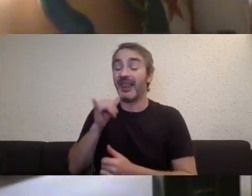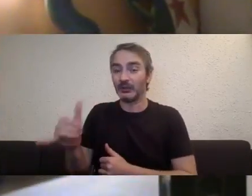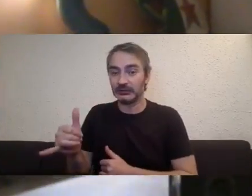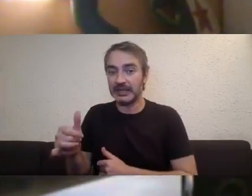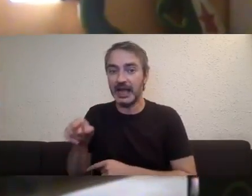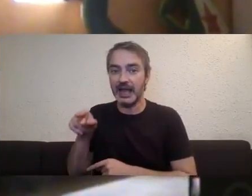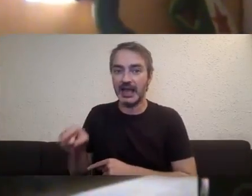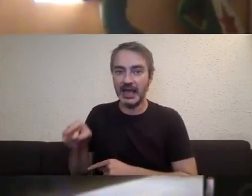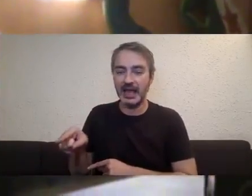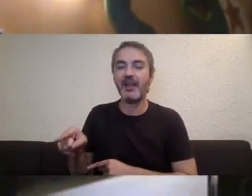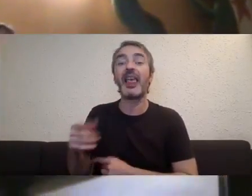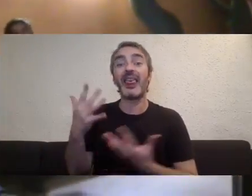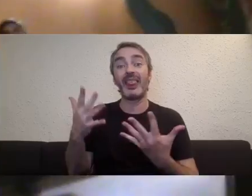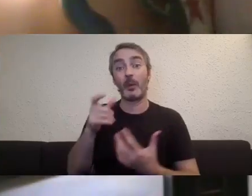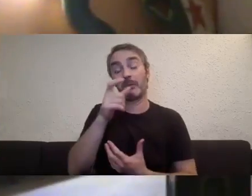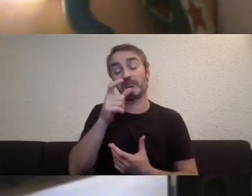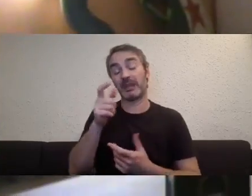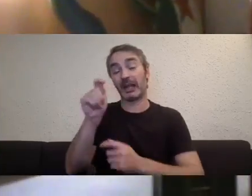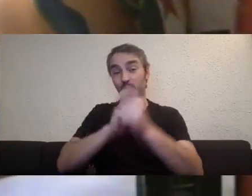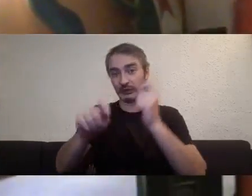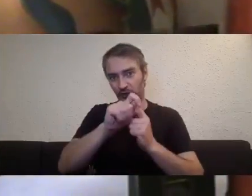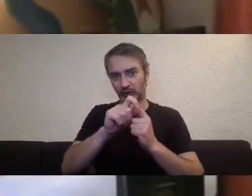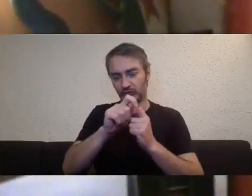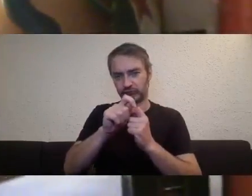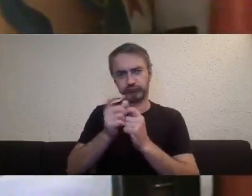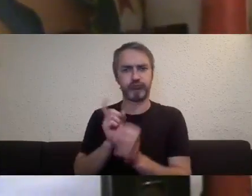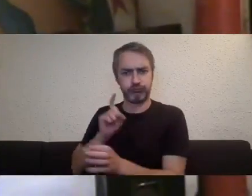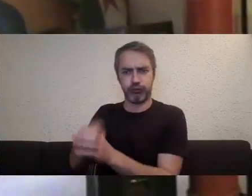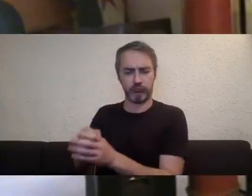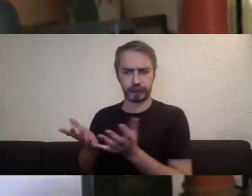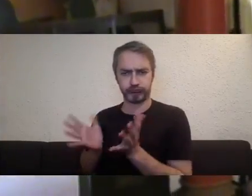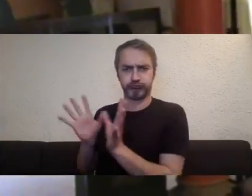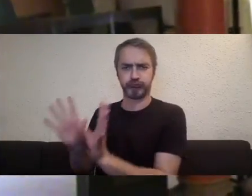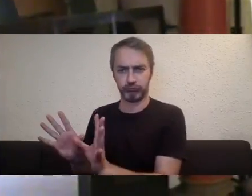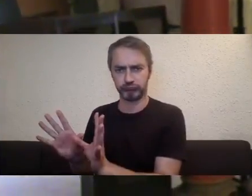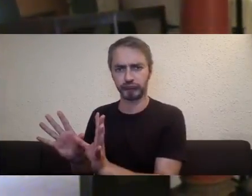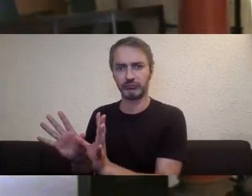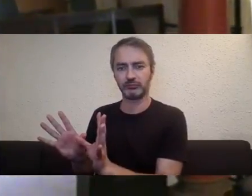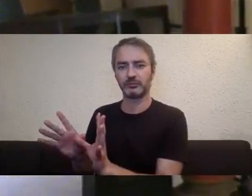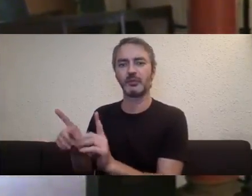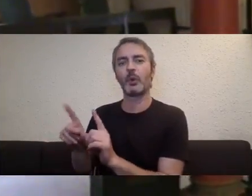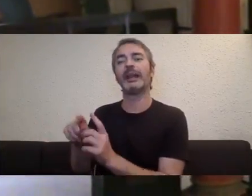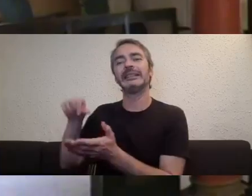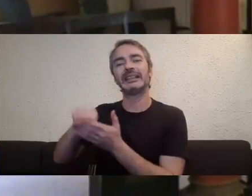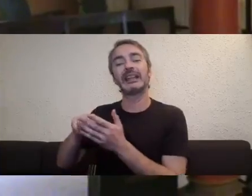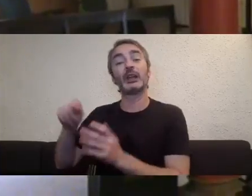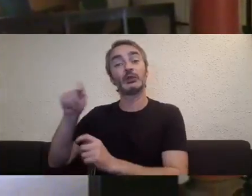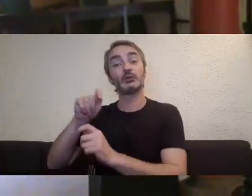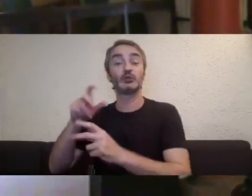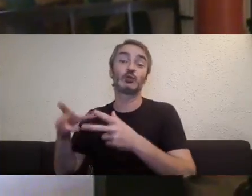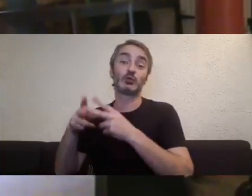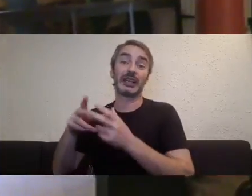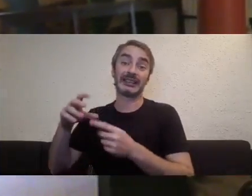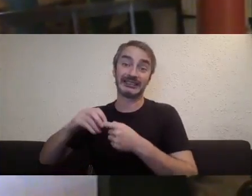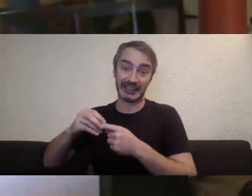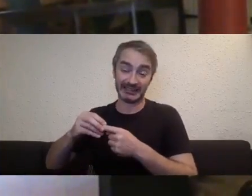partir d'aquí, la demanda es presenta en 10 entitats que, bueno, hi ha des del